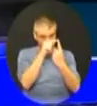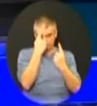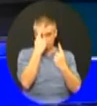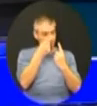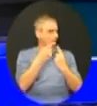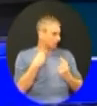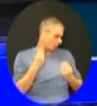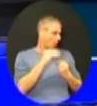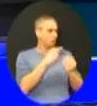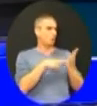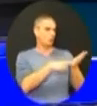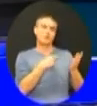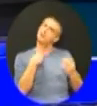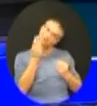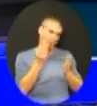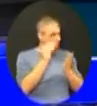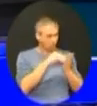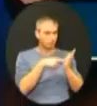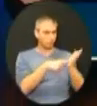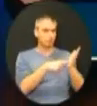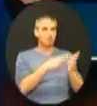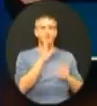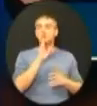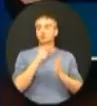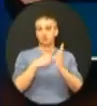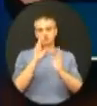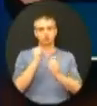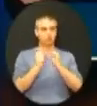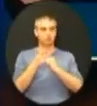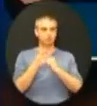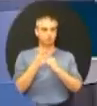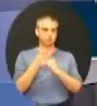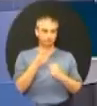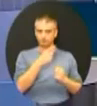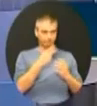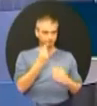את זה הדוגמה הזאת יש בקושי כי